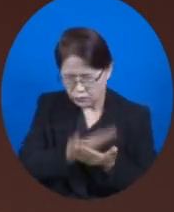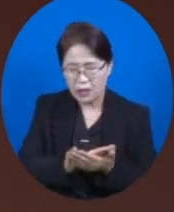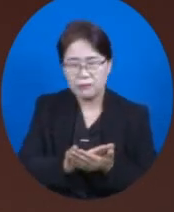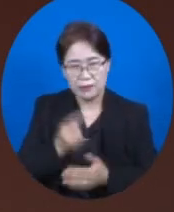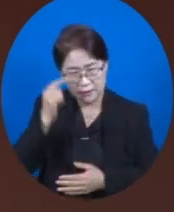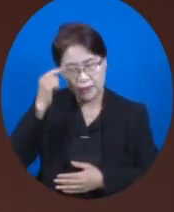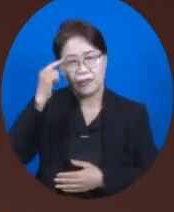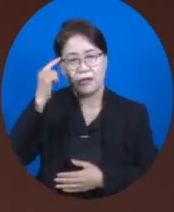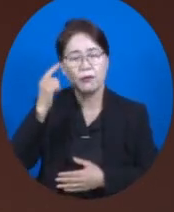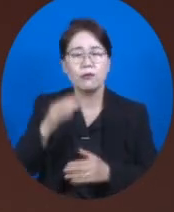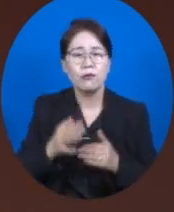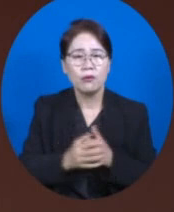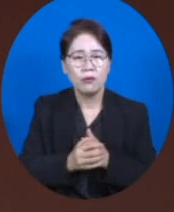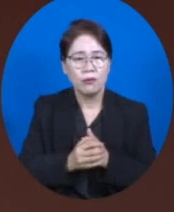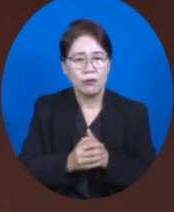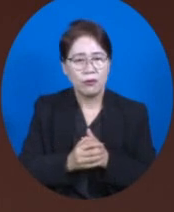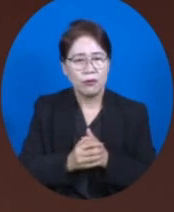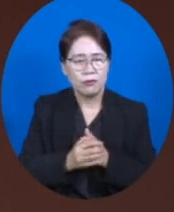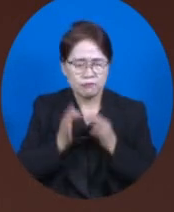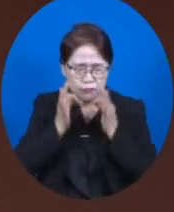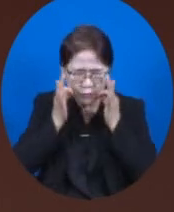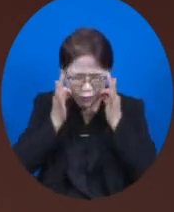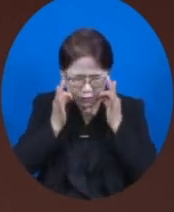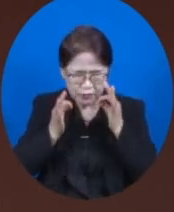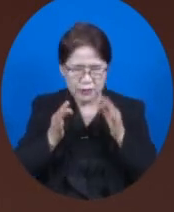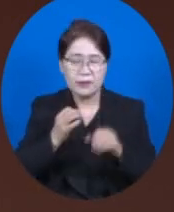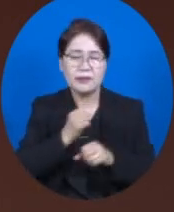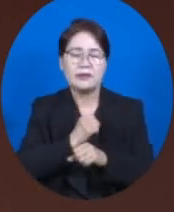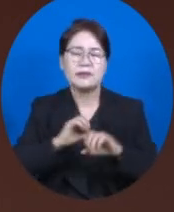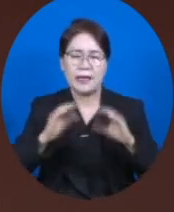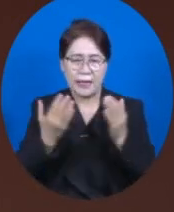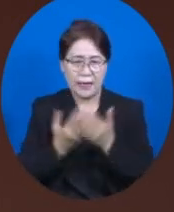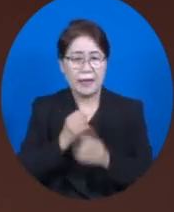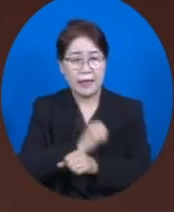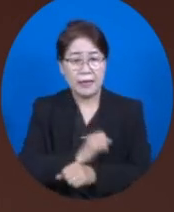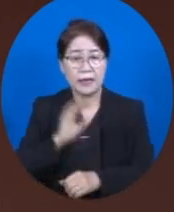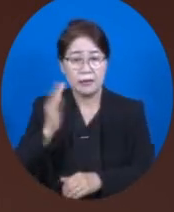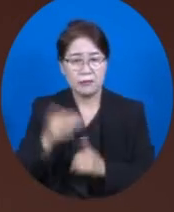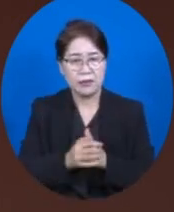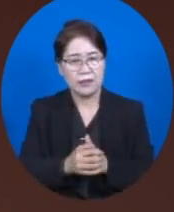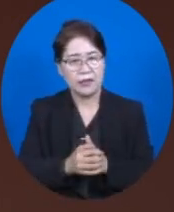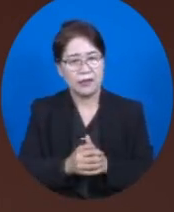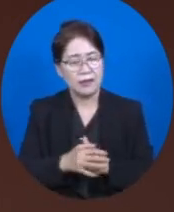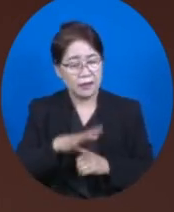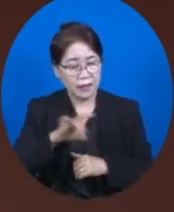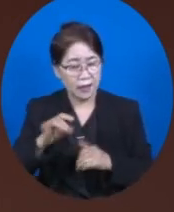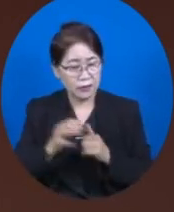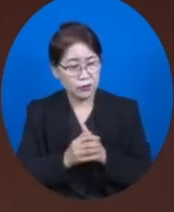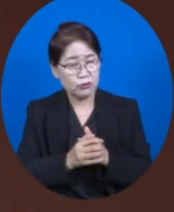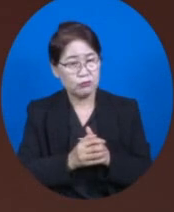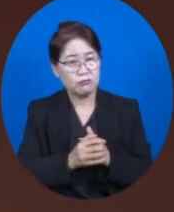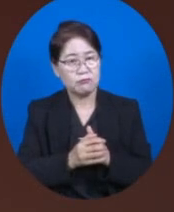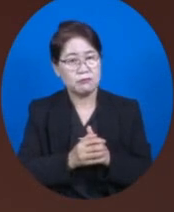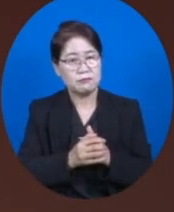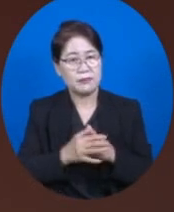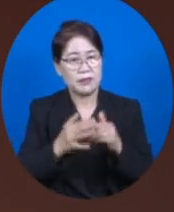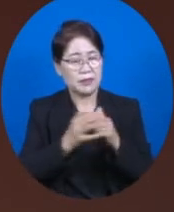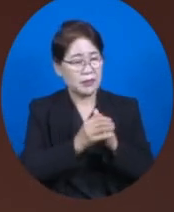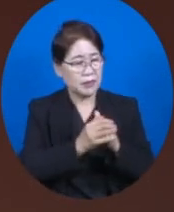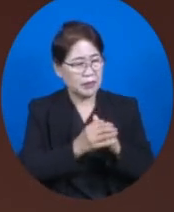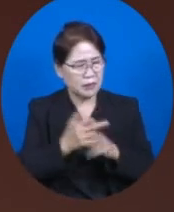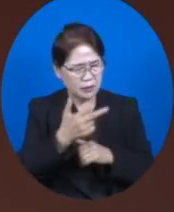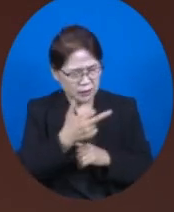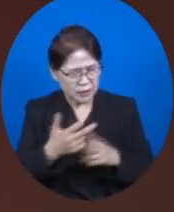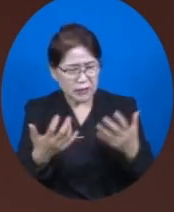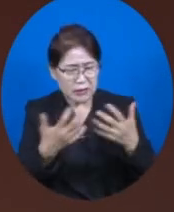되고 작은 일에 최선을 다해야 되는 것입니다 여러분 가끔 우주선도 보게 되면요 나사 하나가 빠져